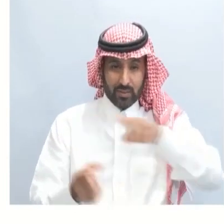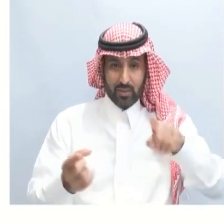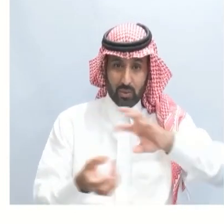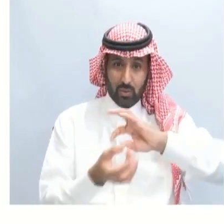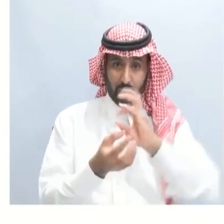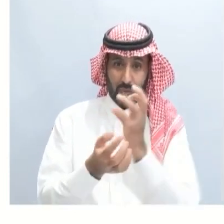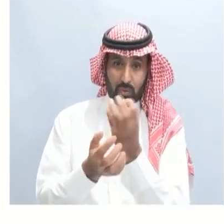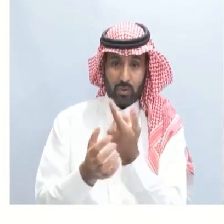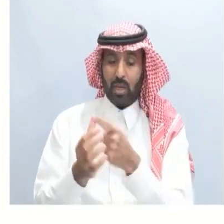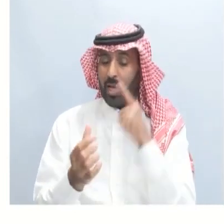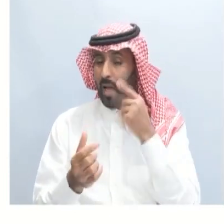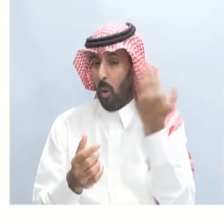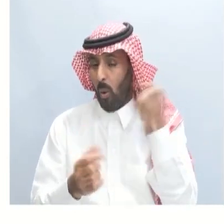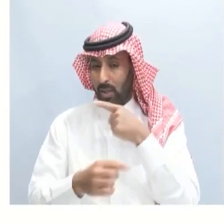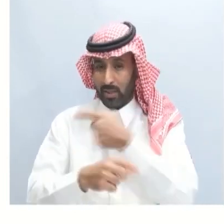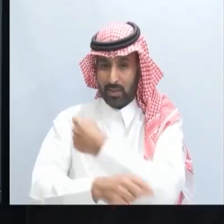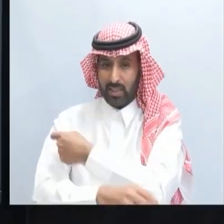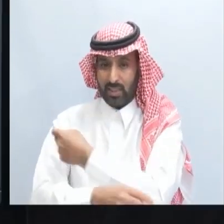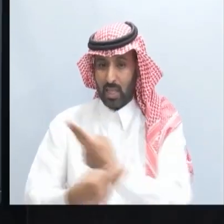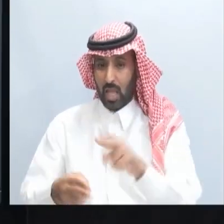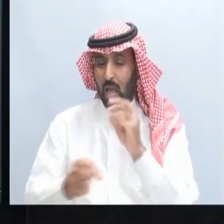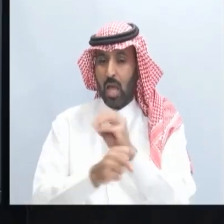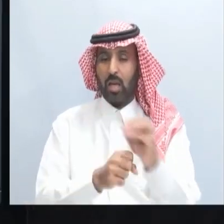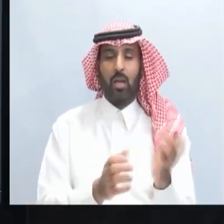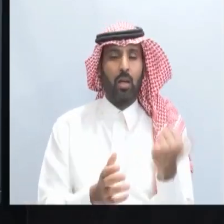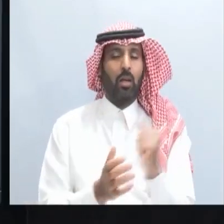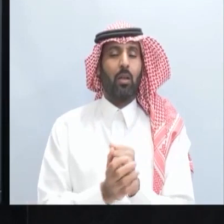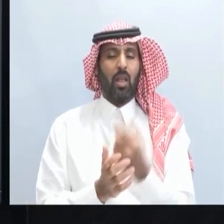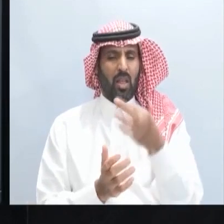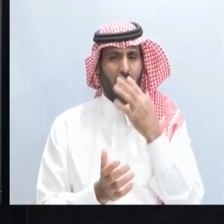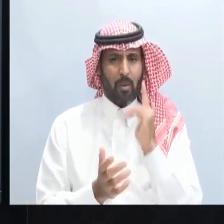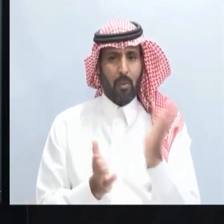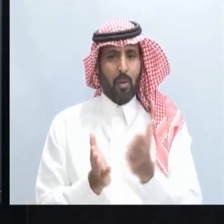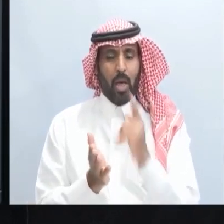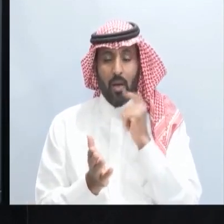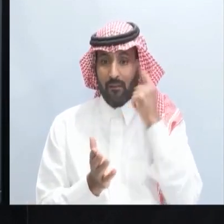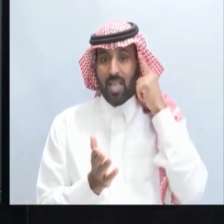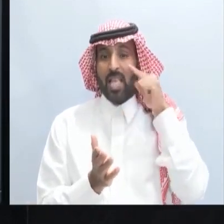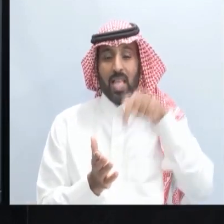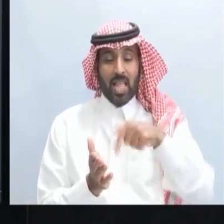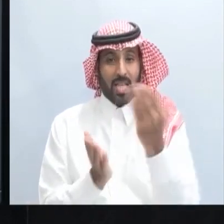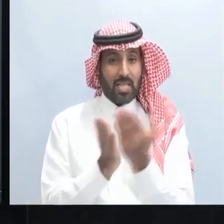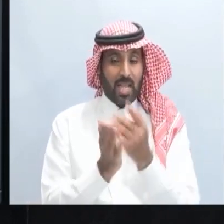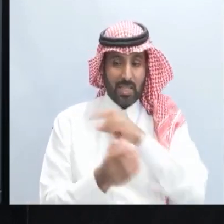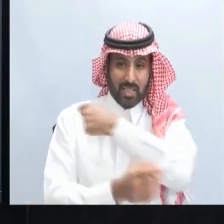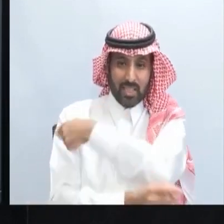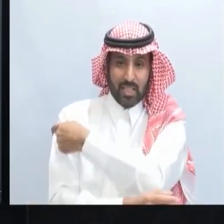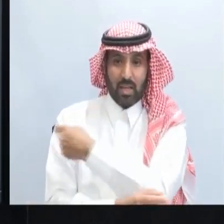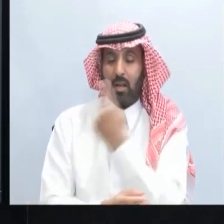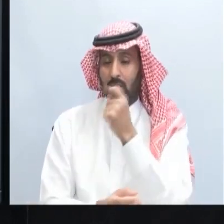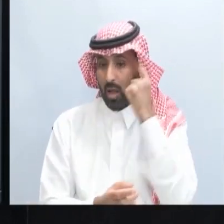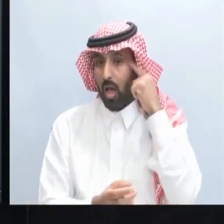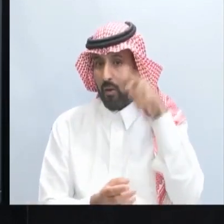ان ابدا باجراء هذه التجربه دعني اعطيك مثال بسيط على فكره هذه التجربه حتى